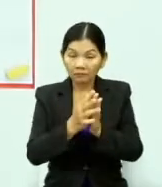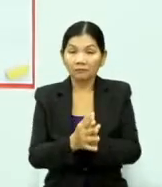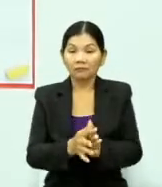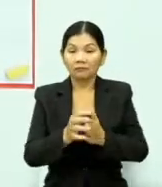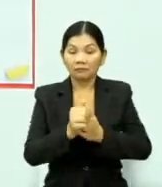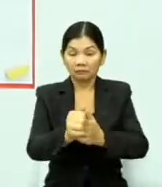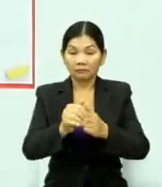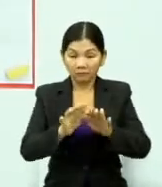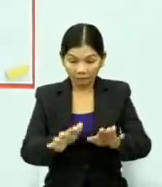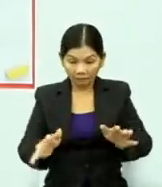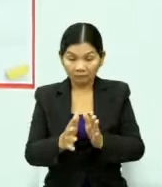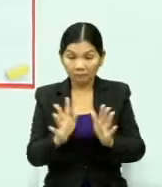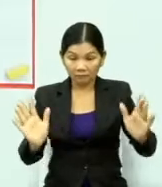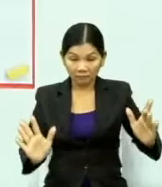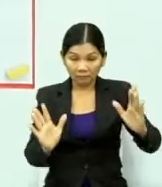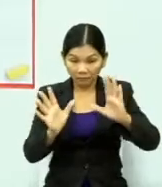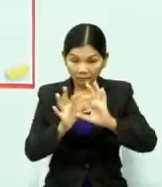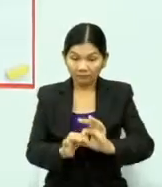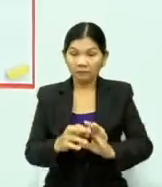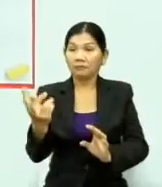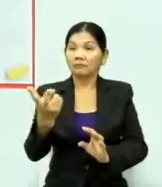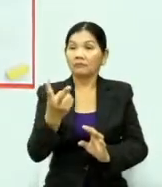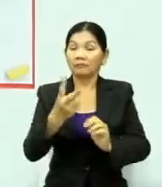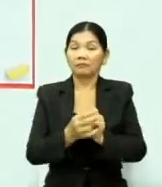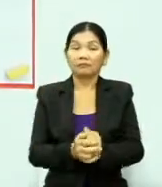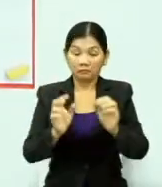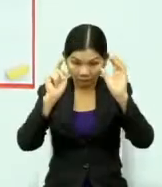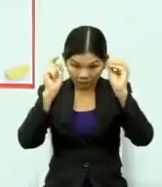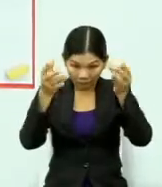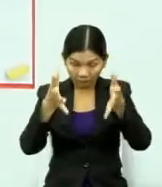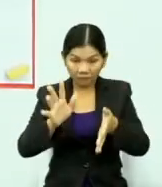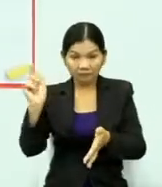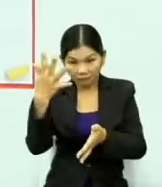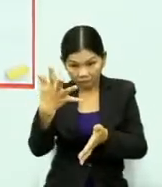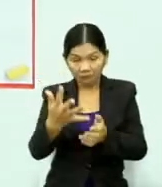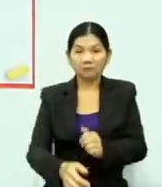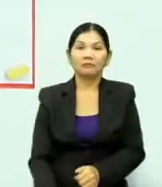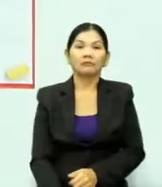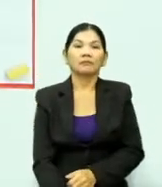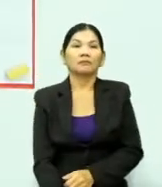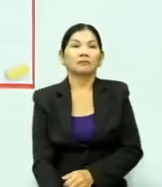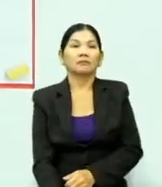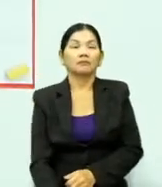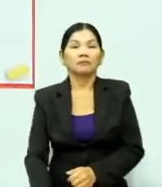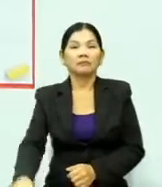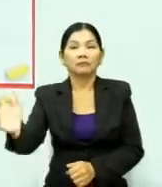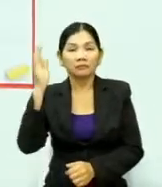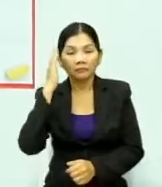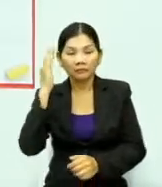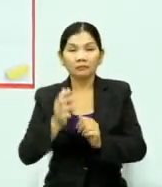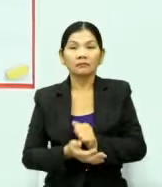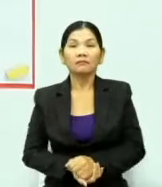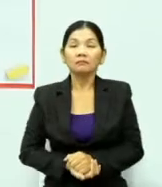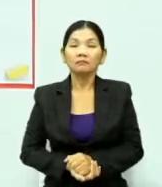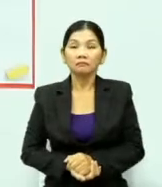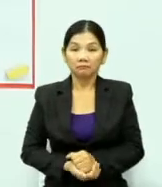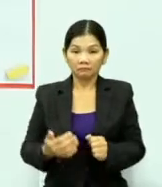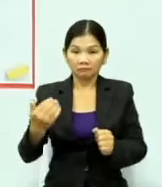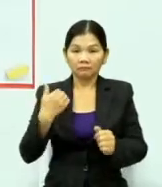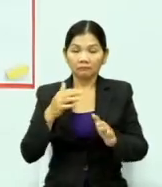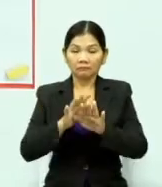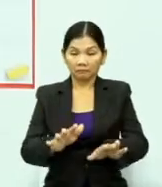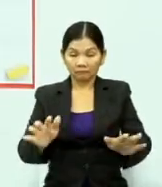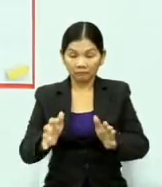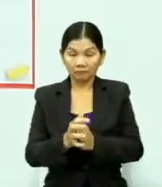nòm con con. Tớ cho bịa tặng bày ní chứ mùi nâng rút. Rút phịp. Con sẽ đập lòng tiết. Chà nè cừu nâng nôm